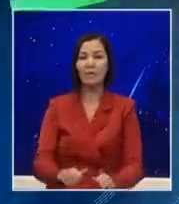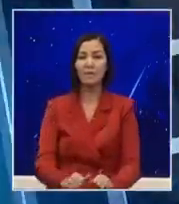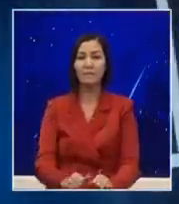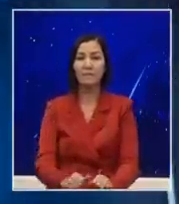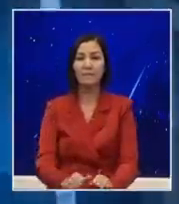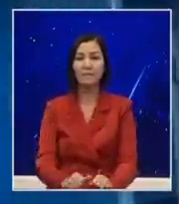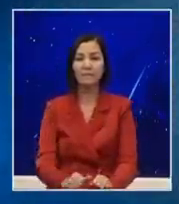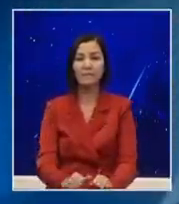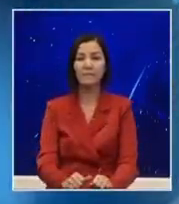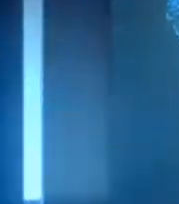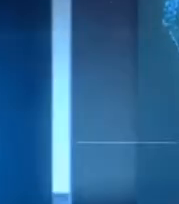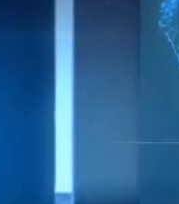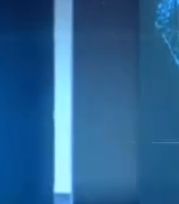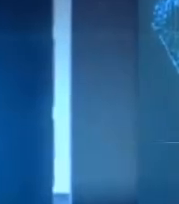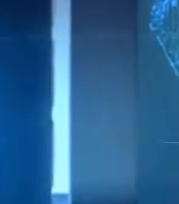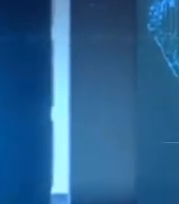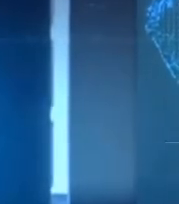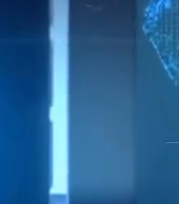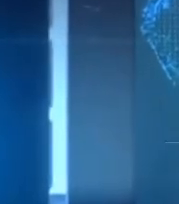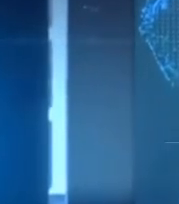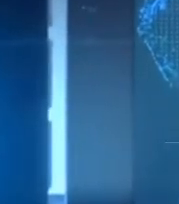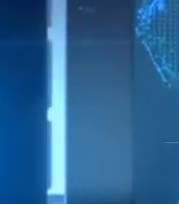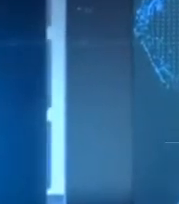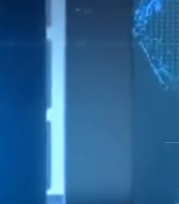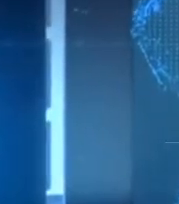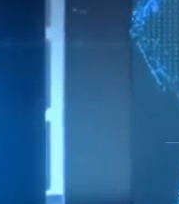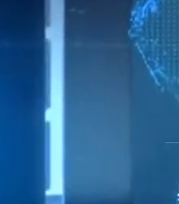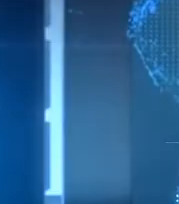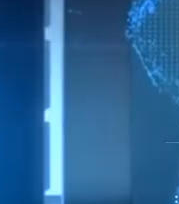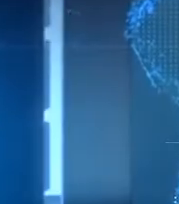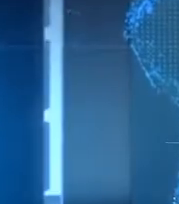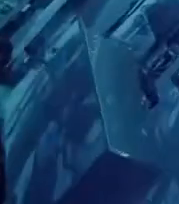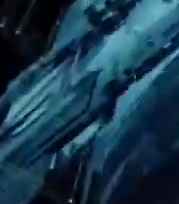Қасымжанұлы, Аманжол Жәнікешев, Жетісу арнасы.